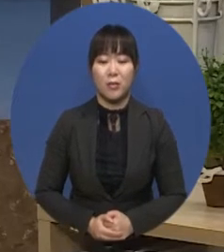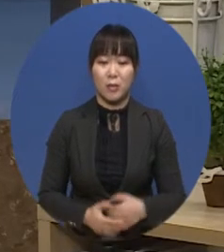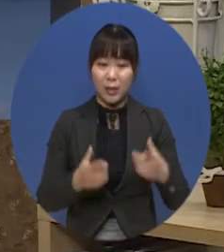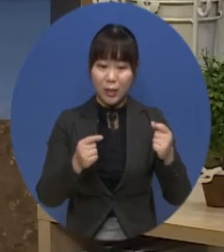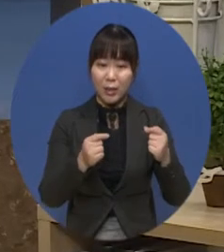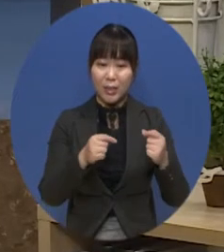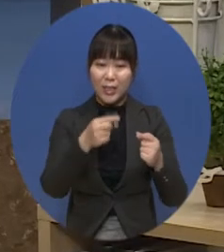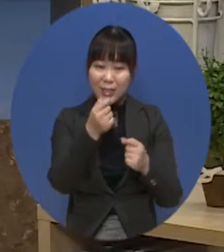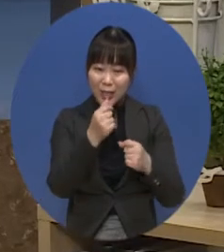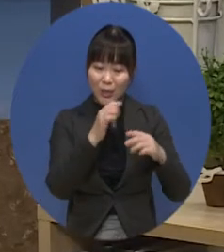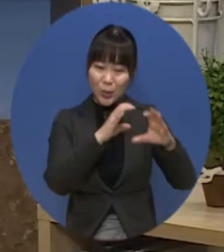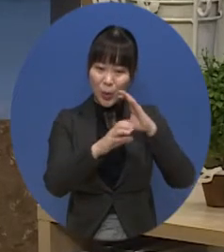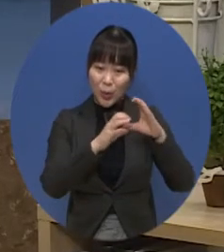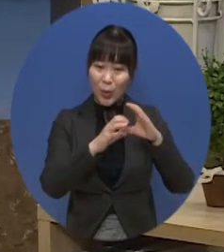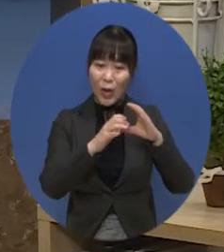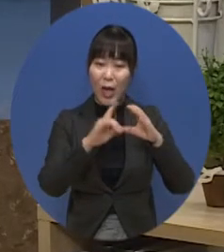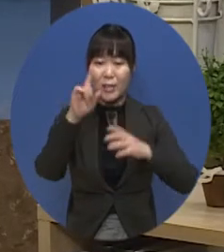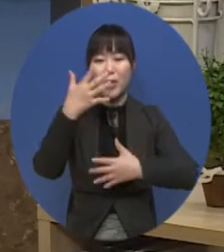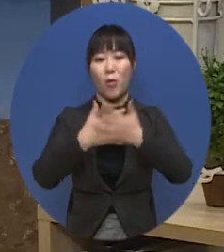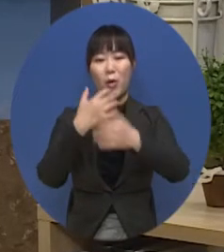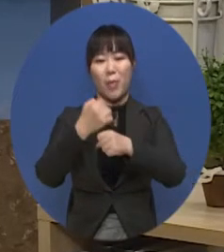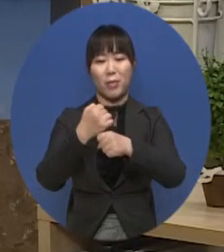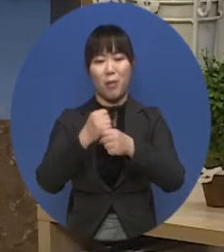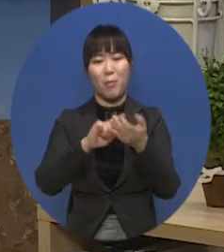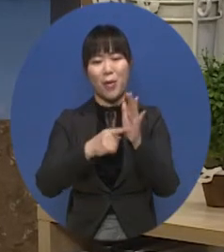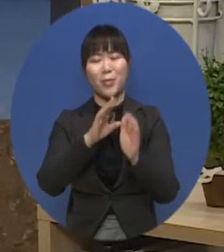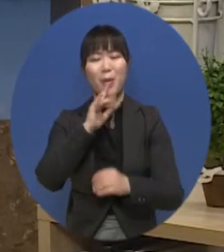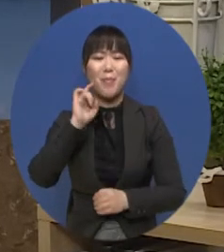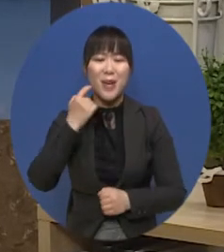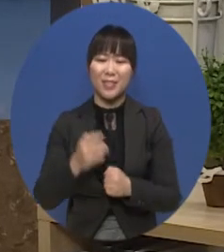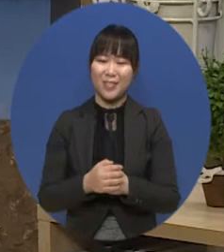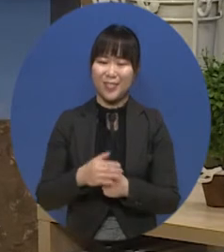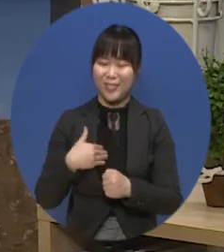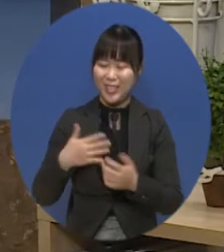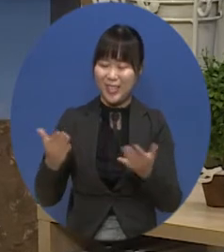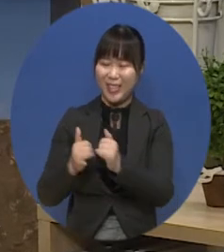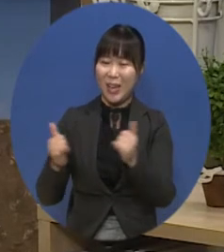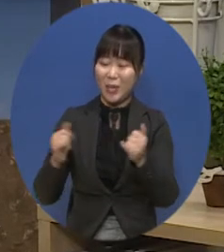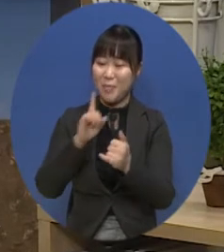편의 영화를 만든다는 그 표현이 참 아름답네요. 멋있죠? 네, 저희 직원의 표현입니다.